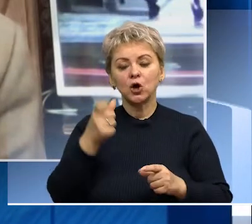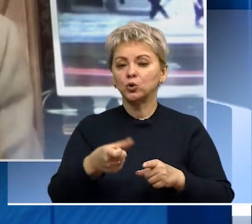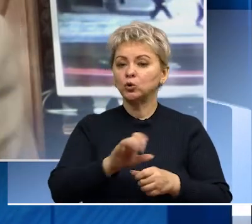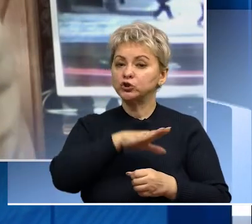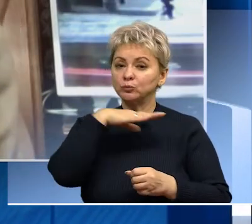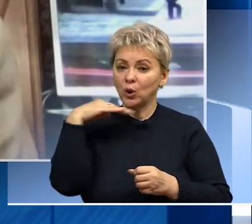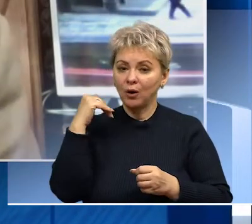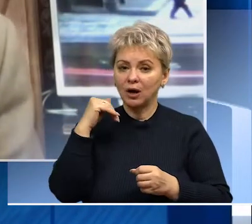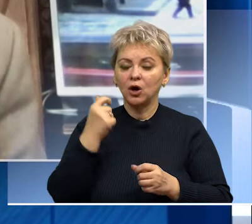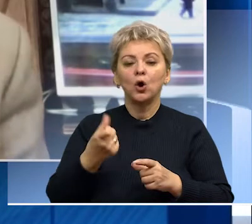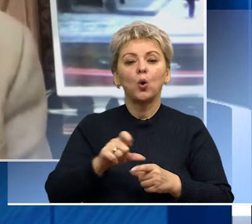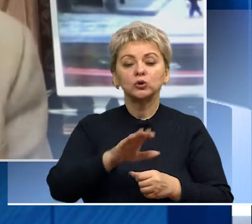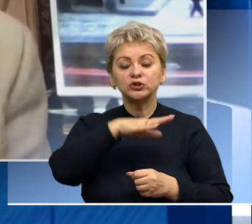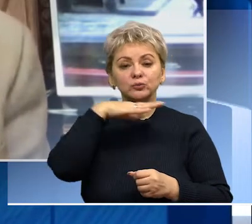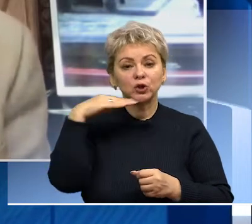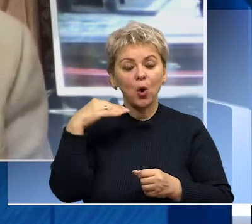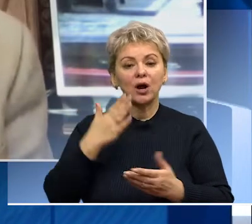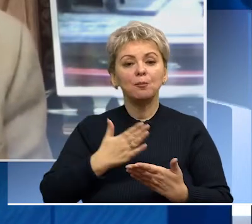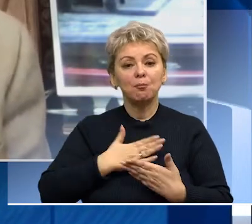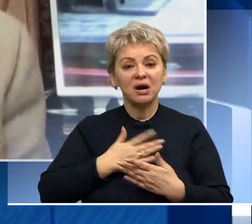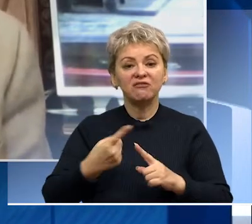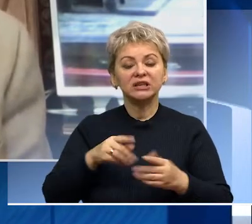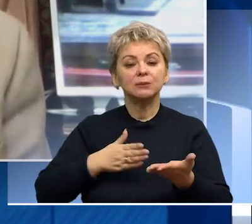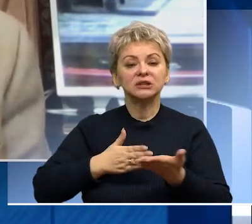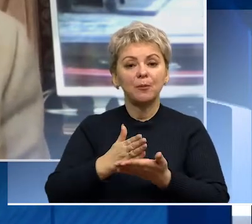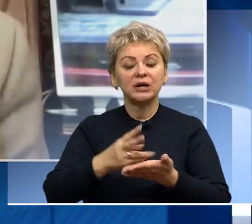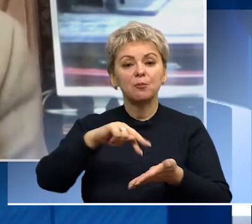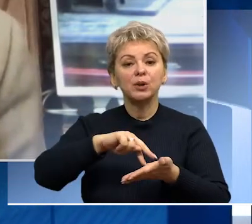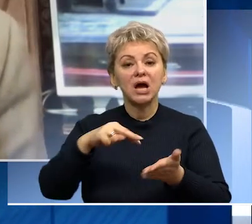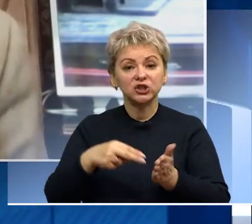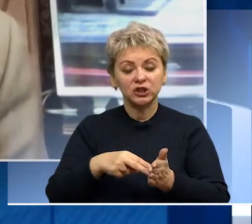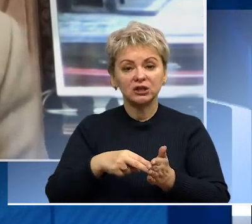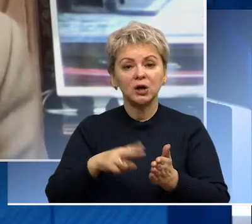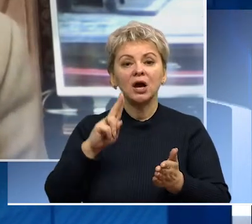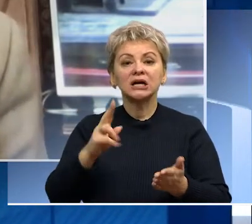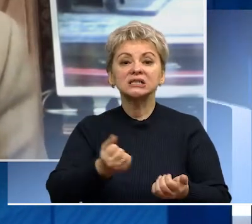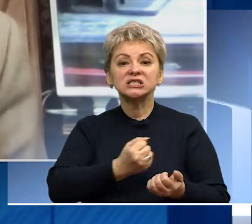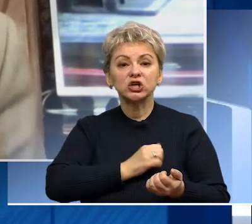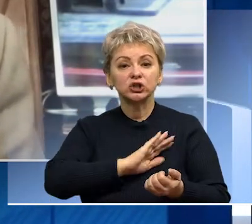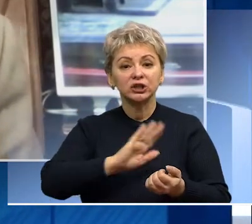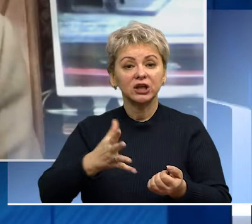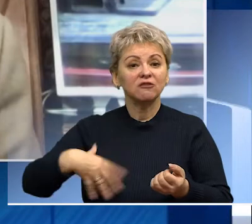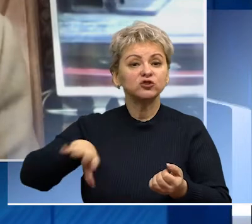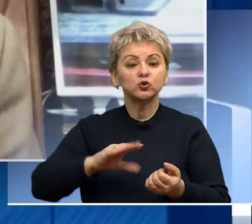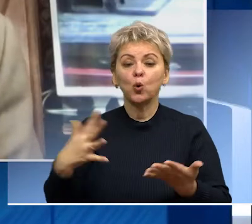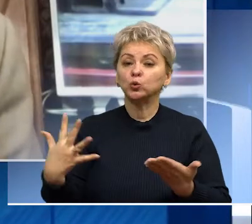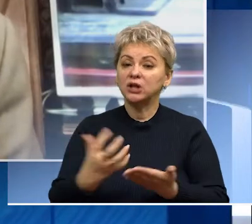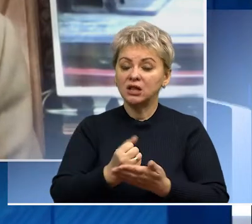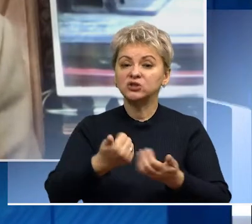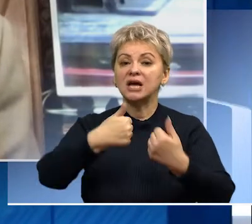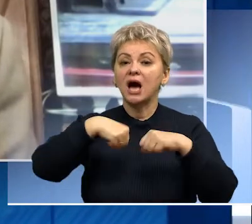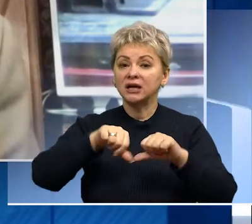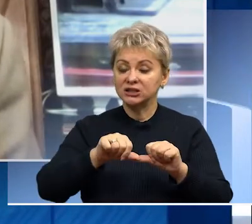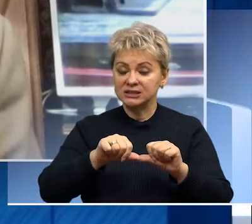Знаете, очень много. Очень много мы в этом направлении планировали. К сожалению, не все